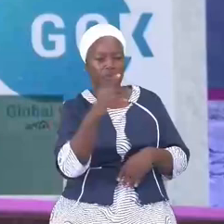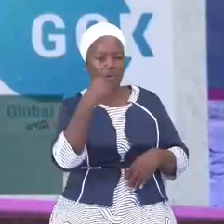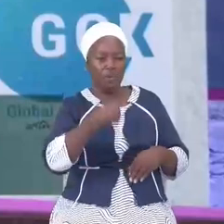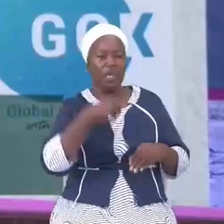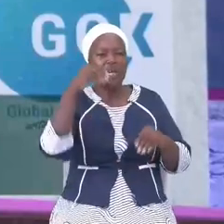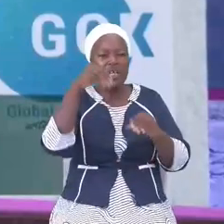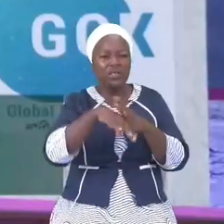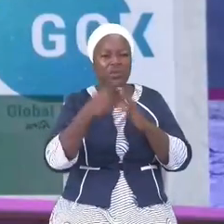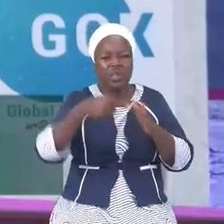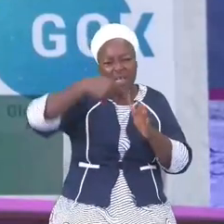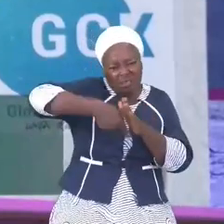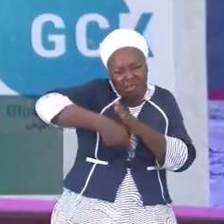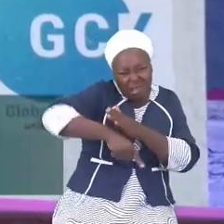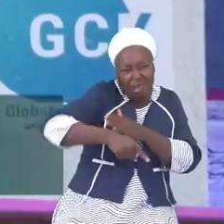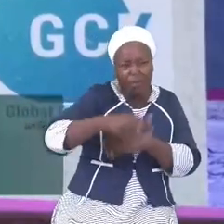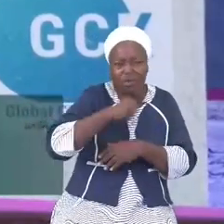2, 3.